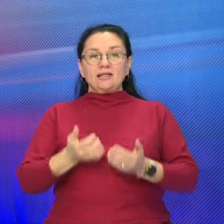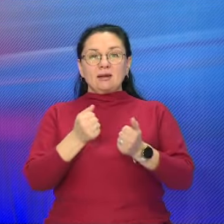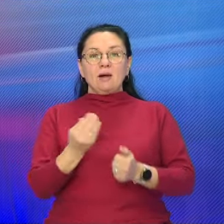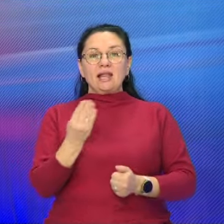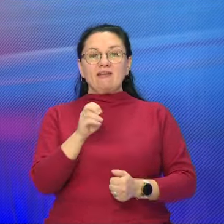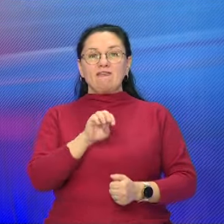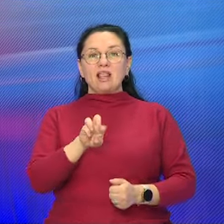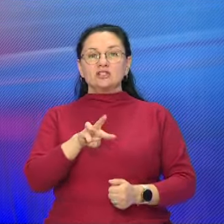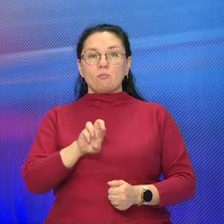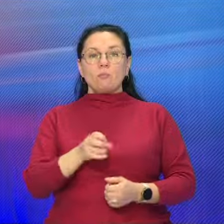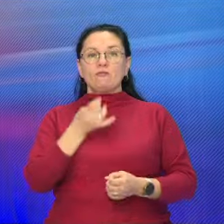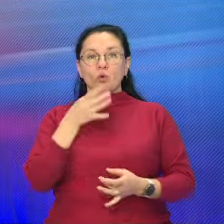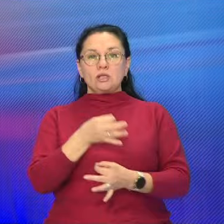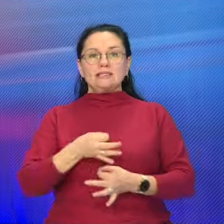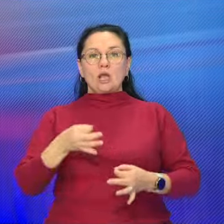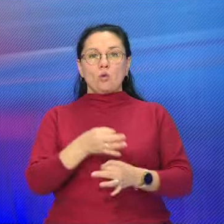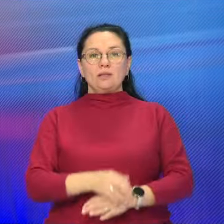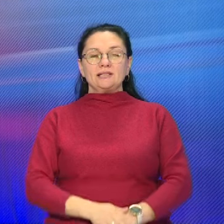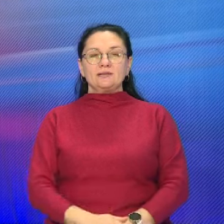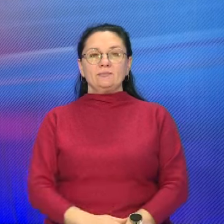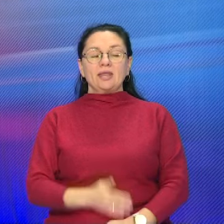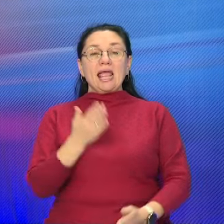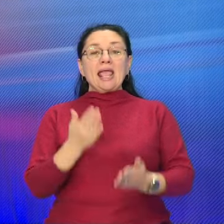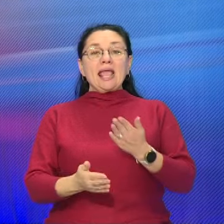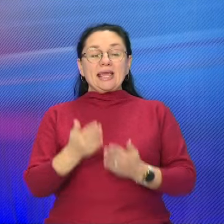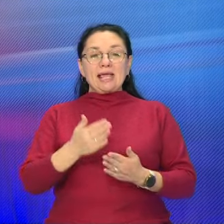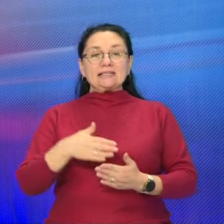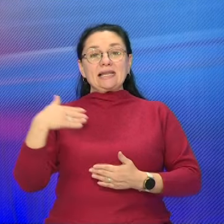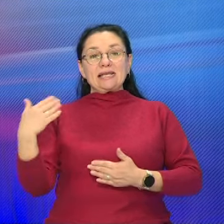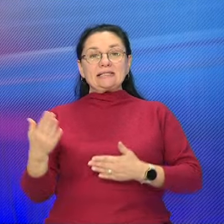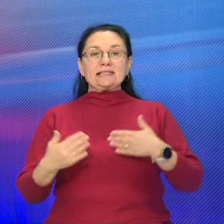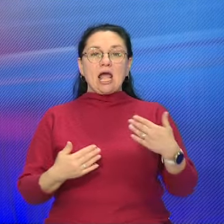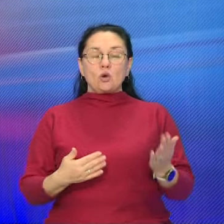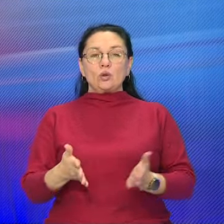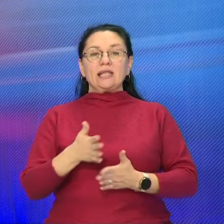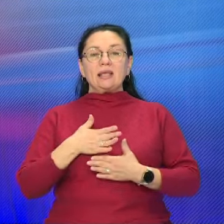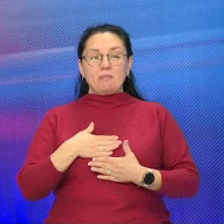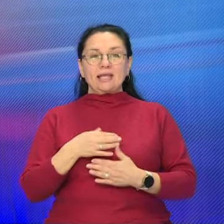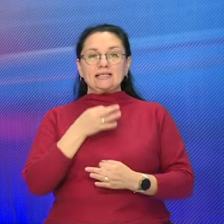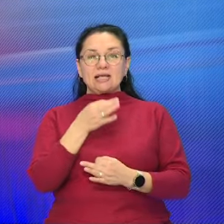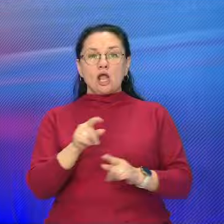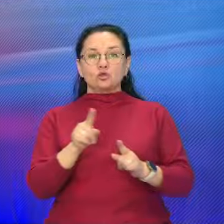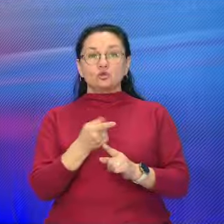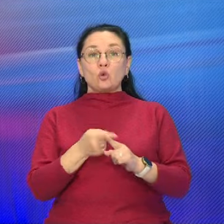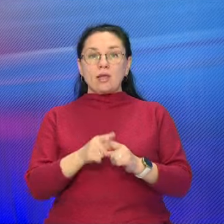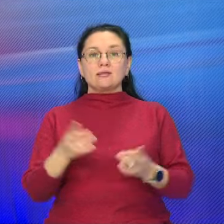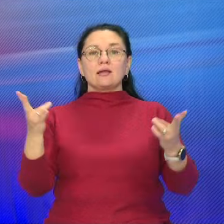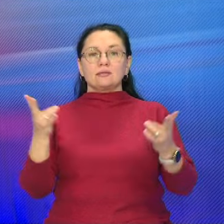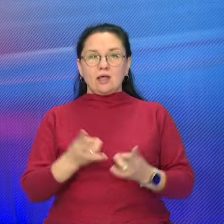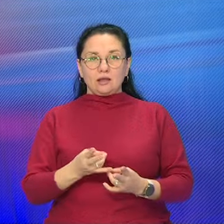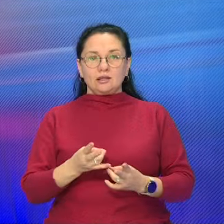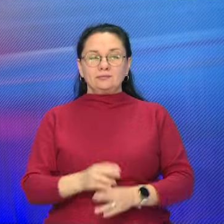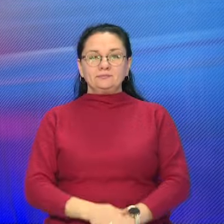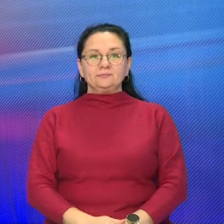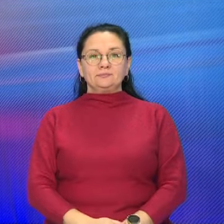і на Гродзеншчыне. Если вот сторонники мои скажут, что это надо.